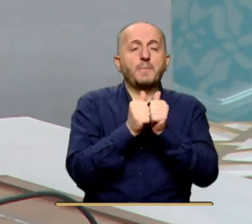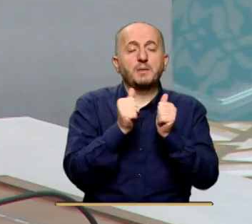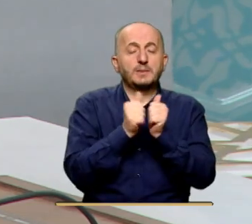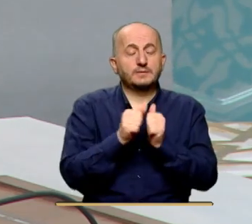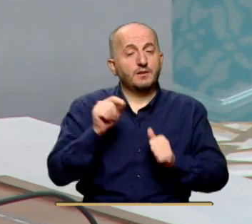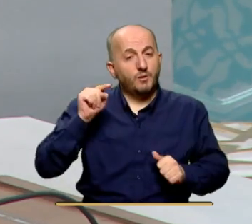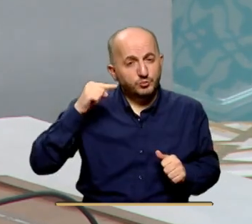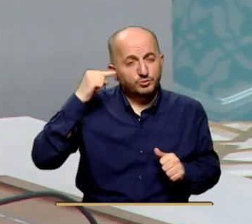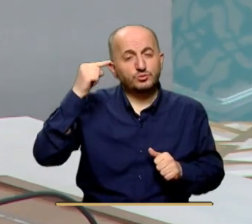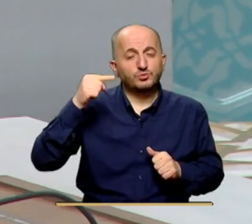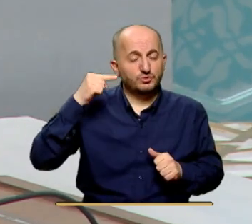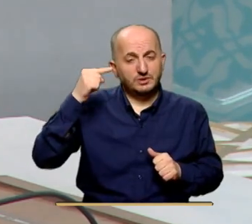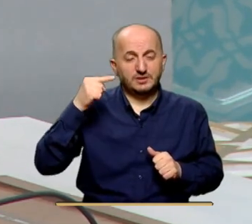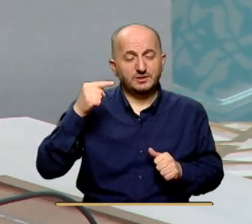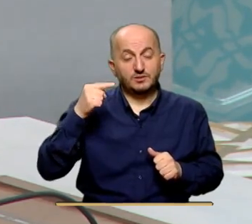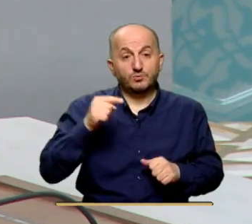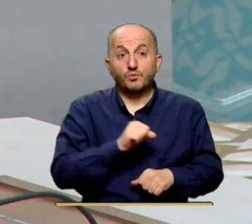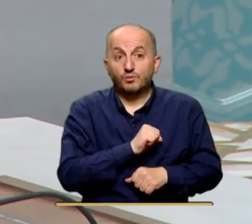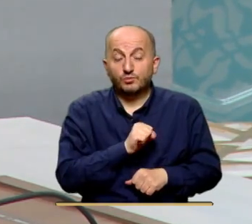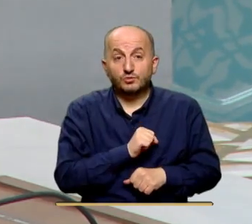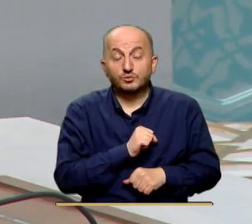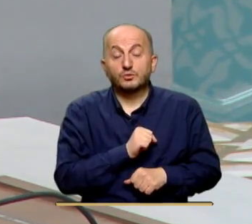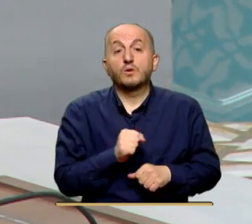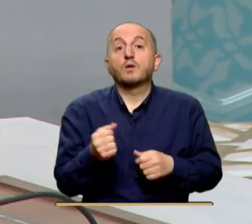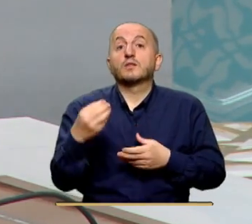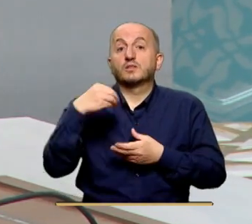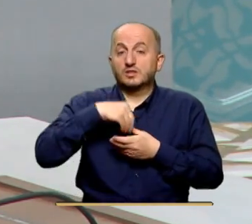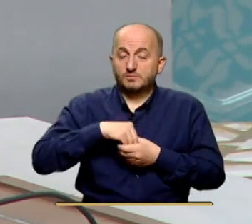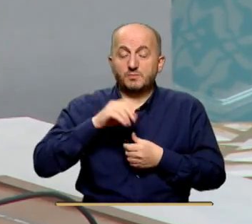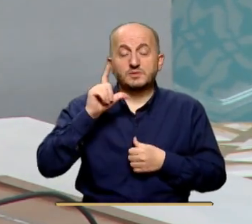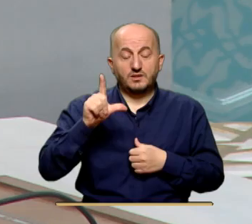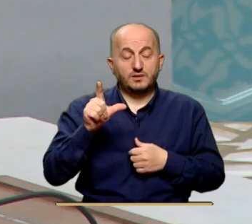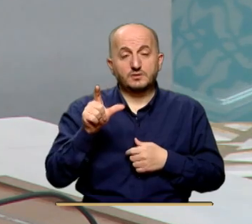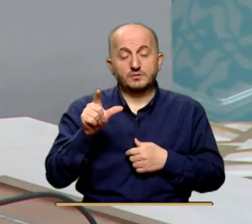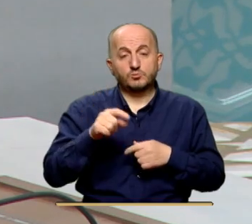kaygıyı taşımamız lazım. Bu neslimizi muhafaza sadedinde